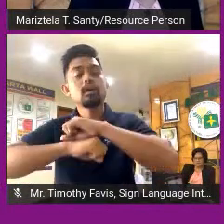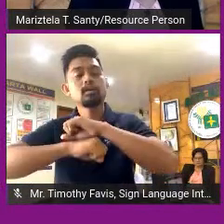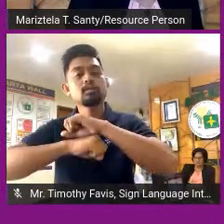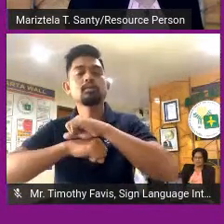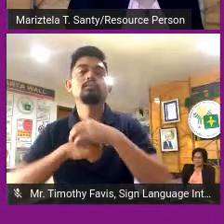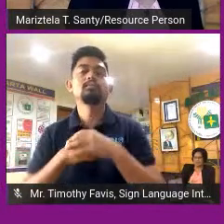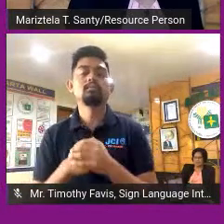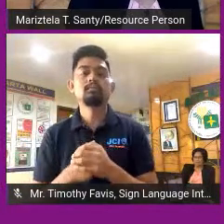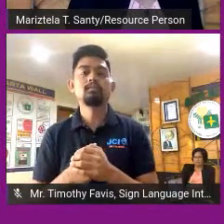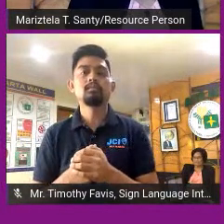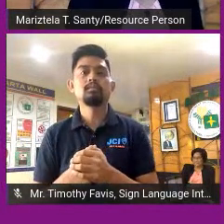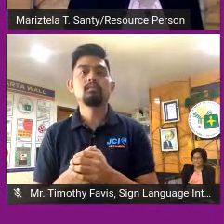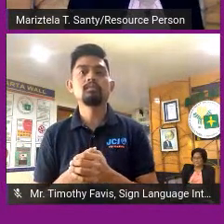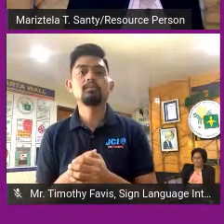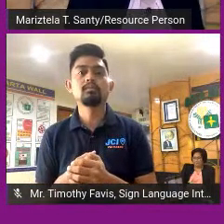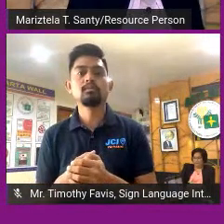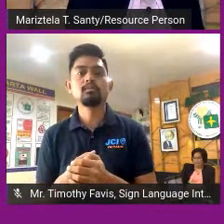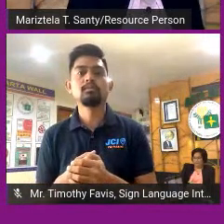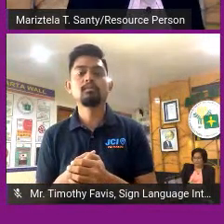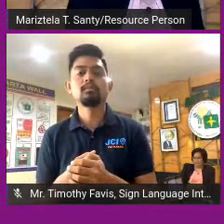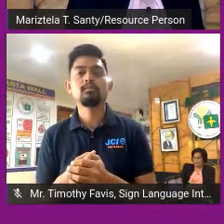economic structure ng ating